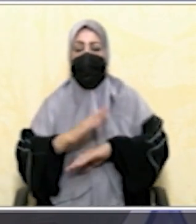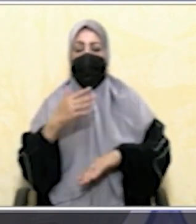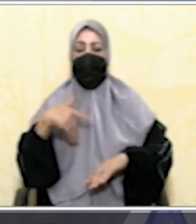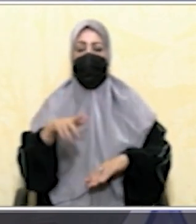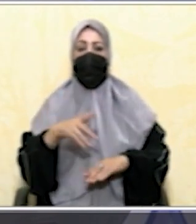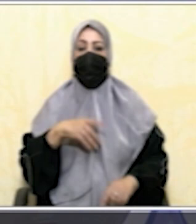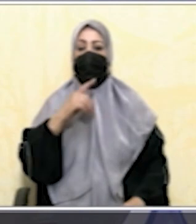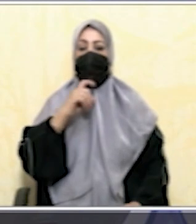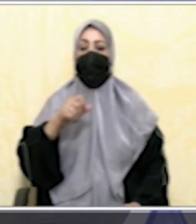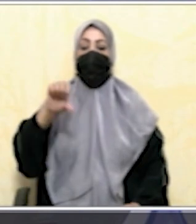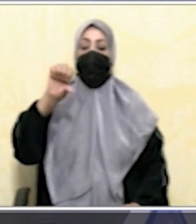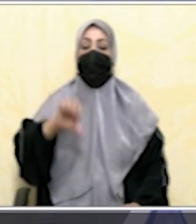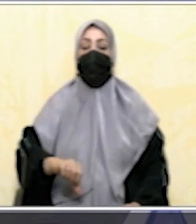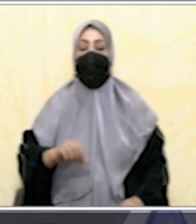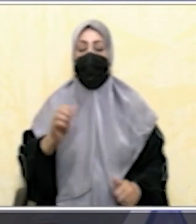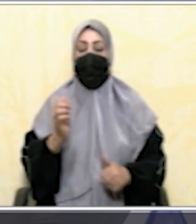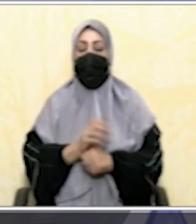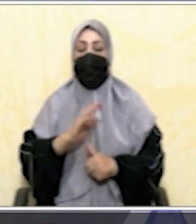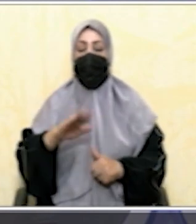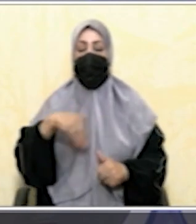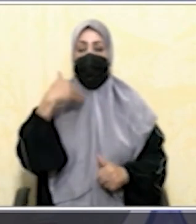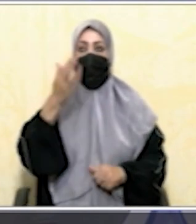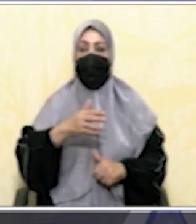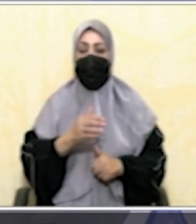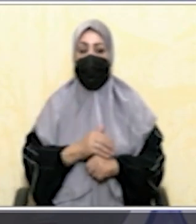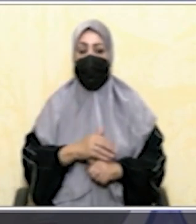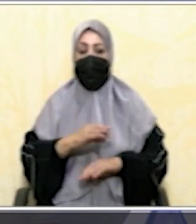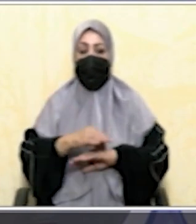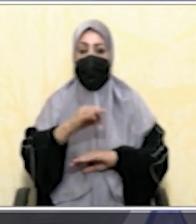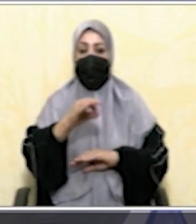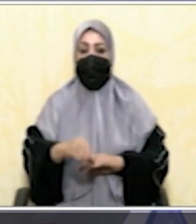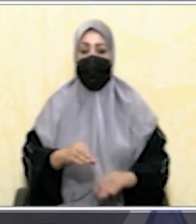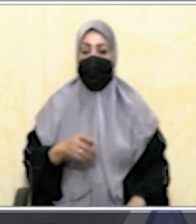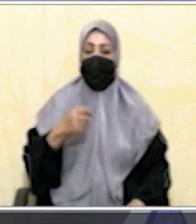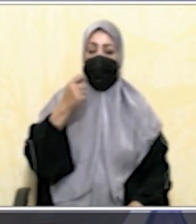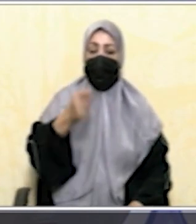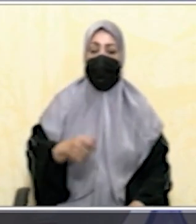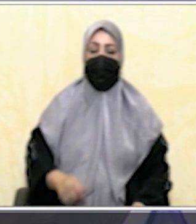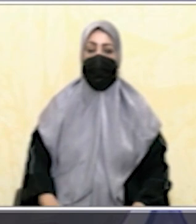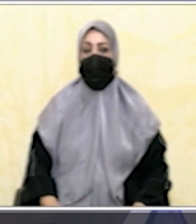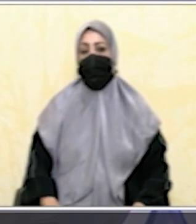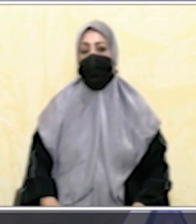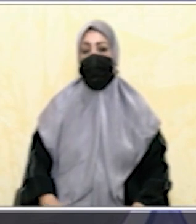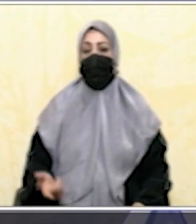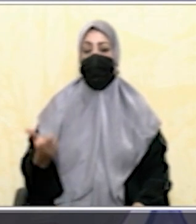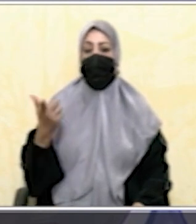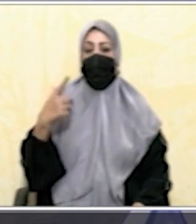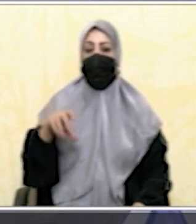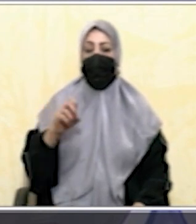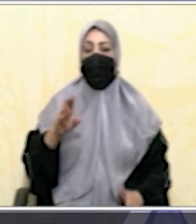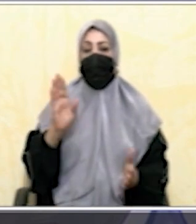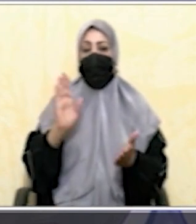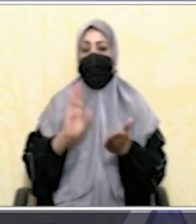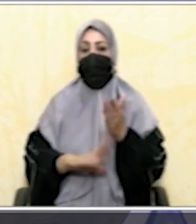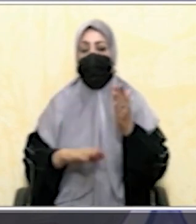اللي كتبه هذا فلذلك ينبغي ان يحذر الماذونون الشرعيون من قصه الاجل المجهول لابد ان